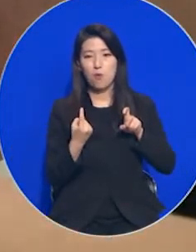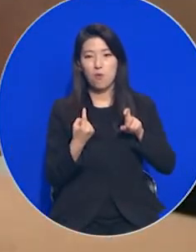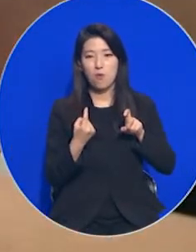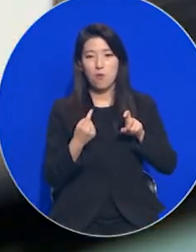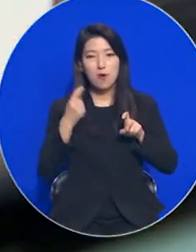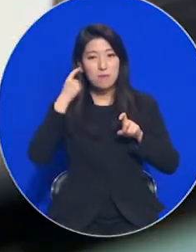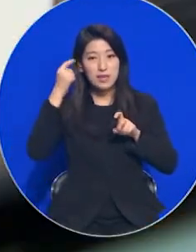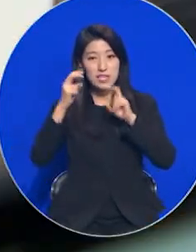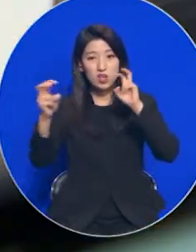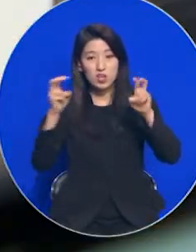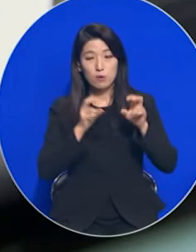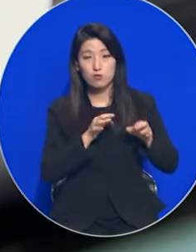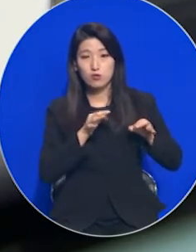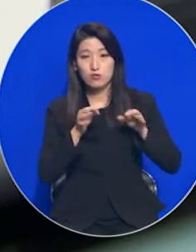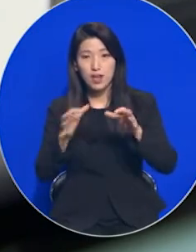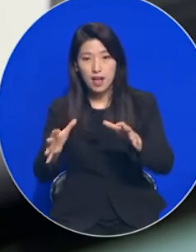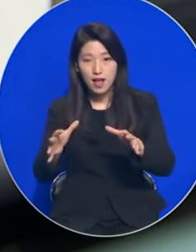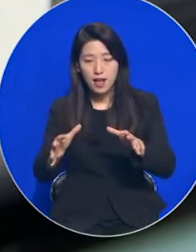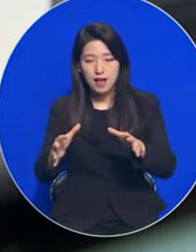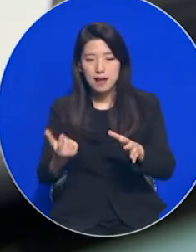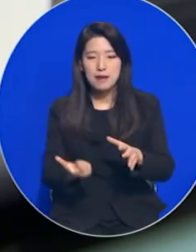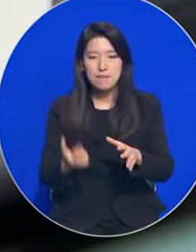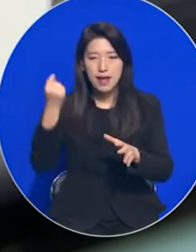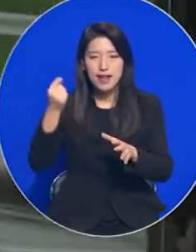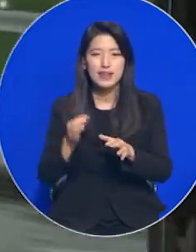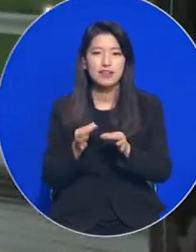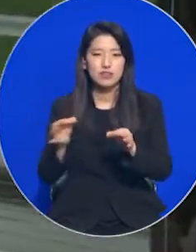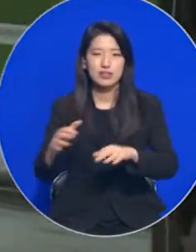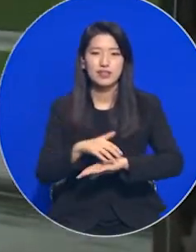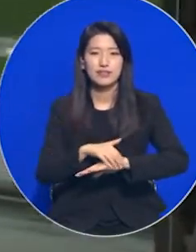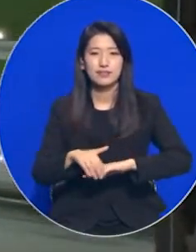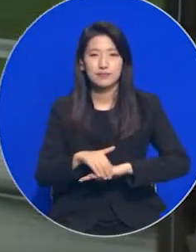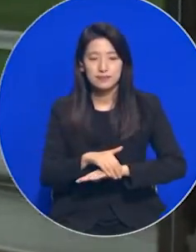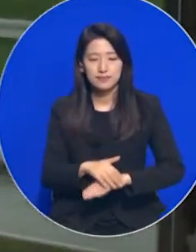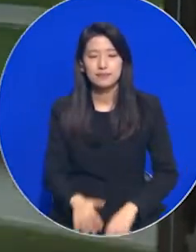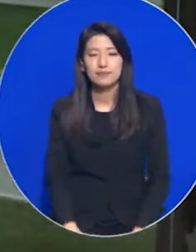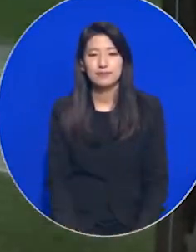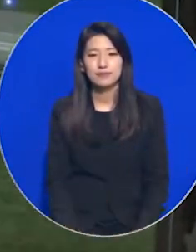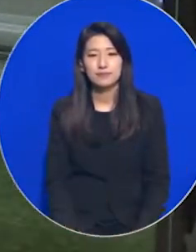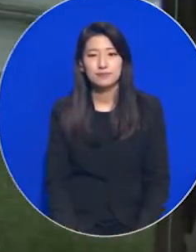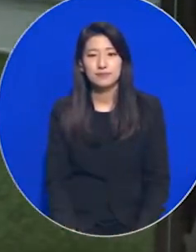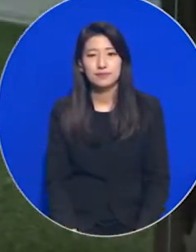연내 착공될 수 있도록 지원하겠다는 계획입니다. KTV 김용민입니다.